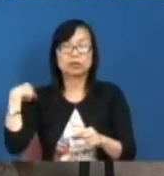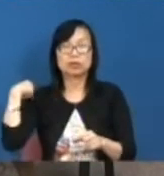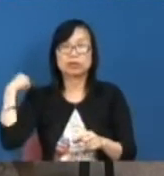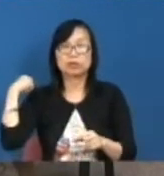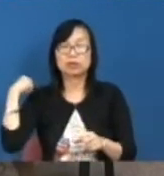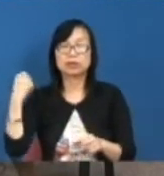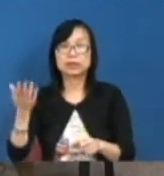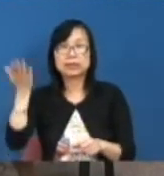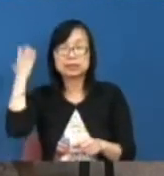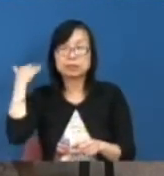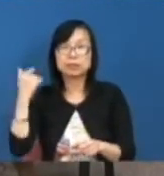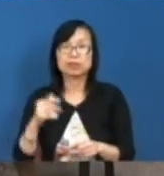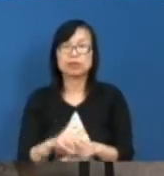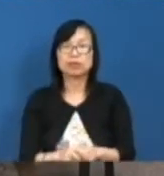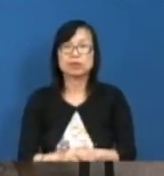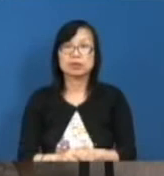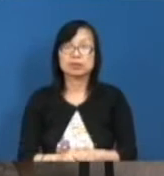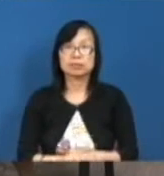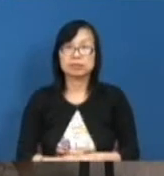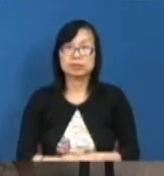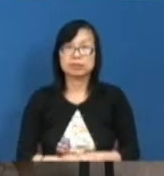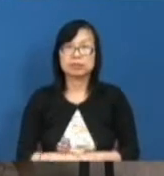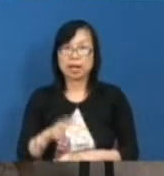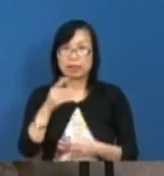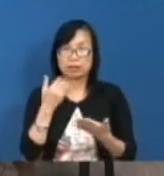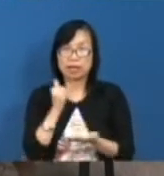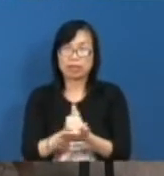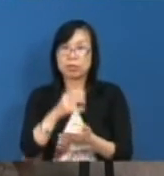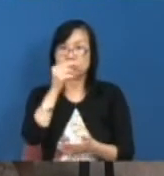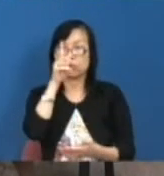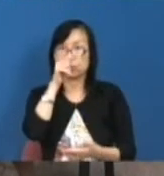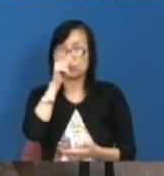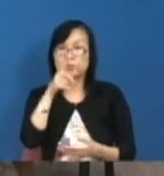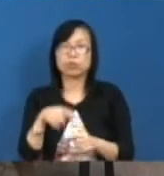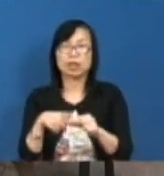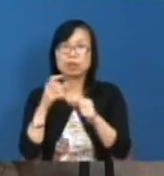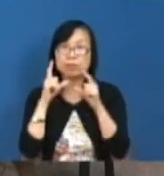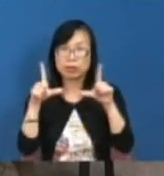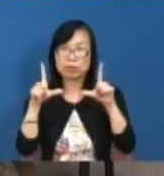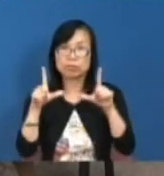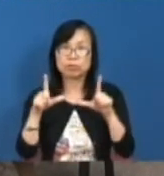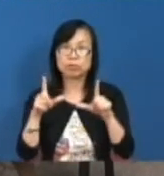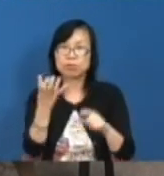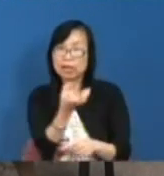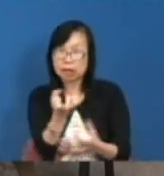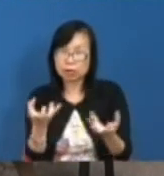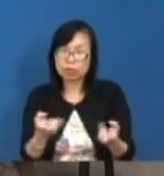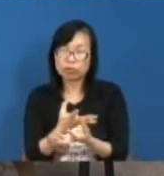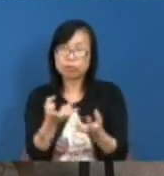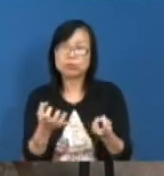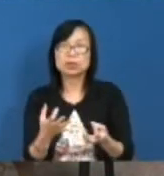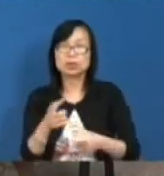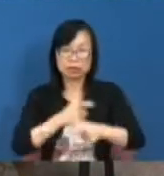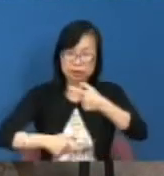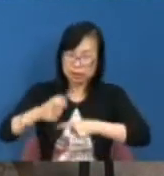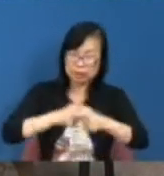當年的共產黨在蘇聯和東歐的共產黨的經濟已經崩壞了，是不是